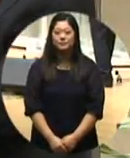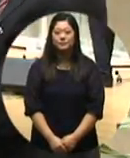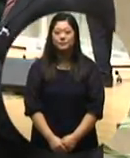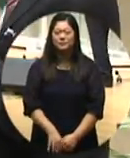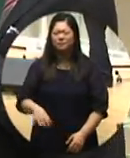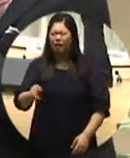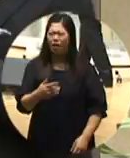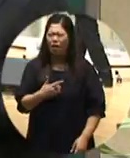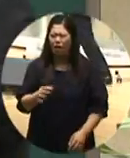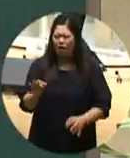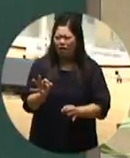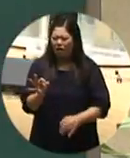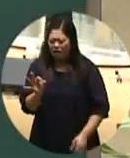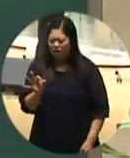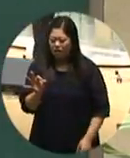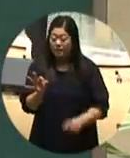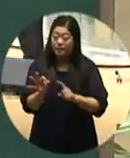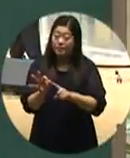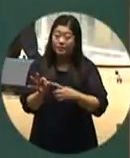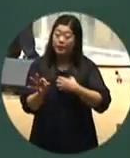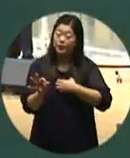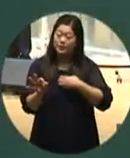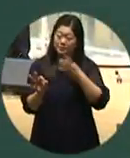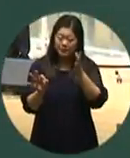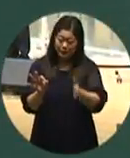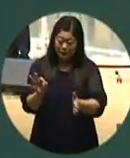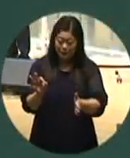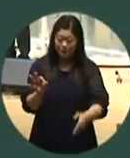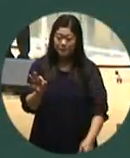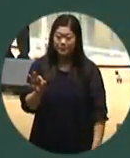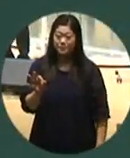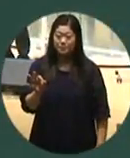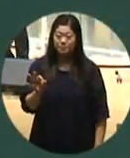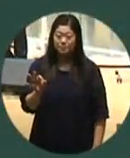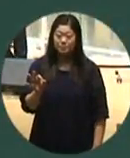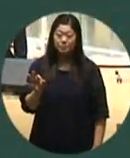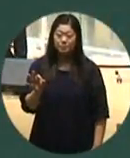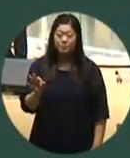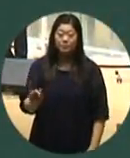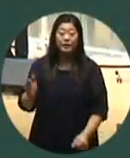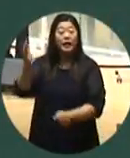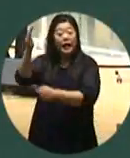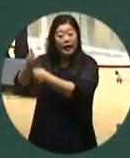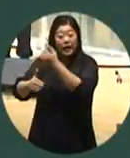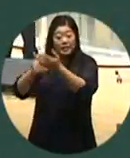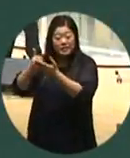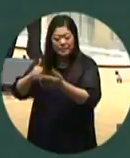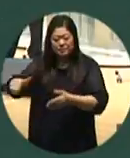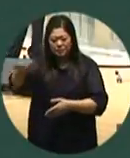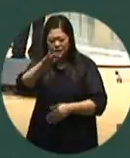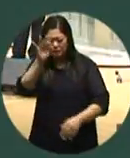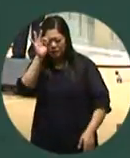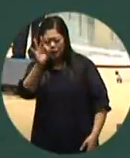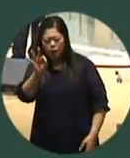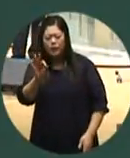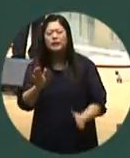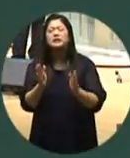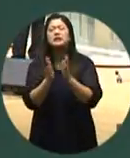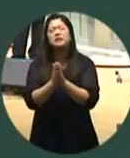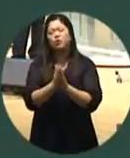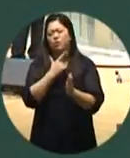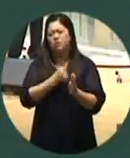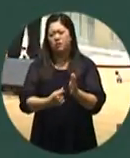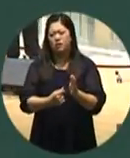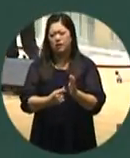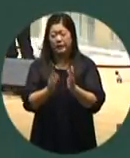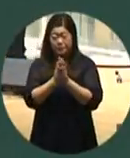필요 없습니다. I am so confident of this because there's no need for you to even worry about it. 하나님은 여러분의 기도하기를 원하십니다. 하면 역사하십니다. God wants you